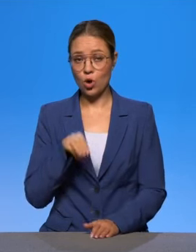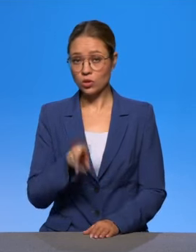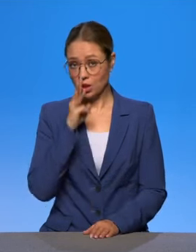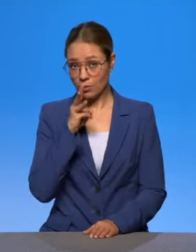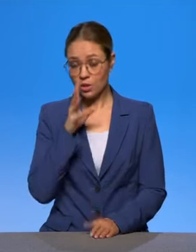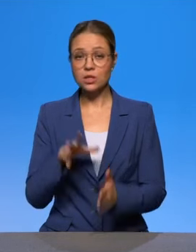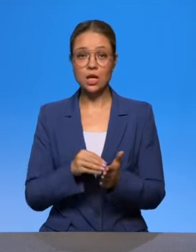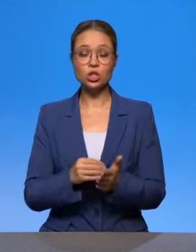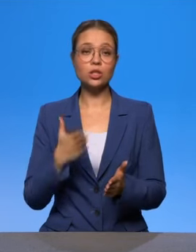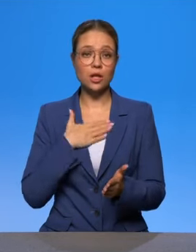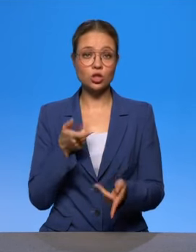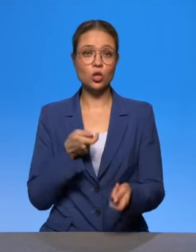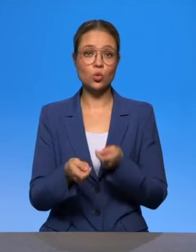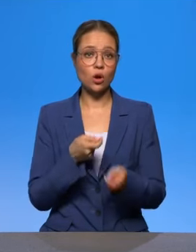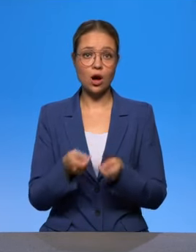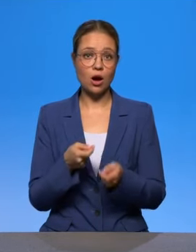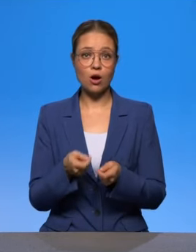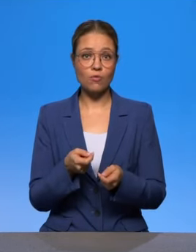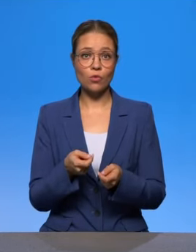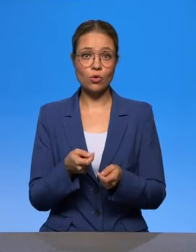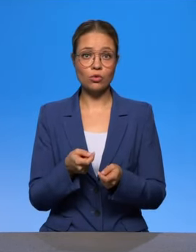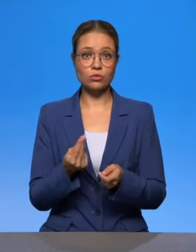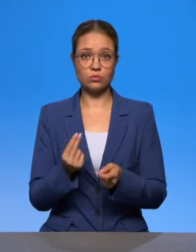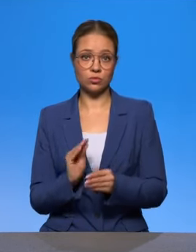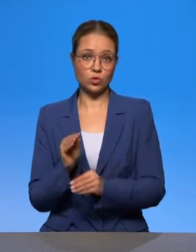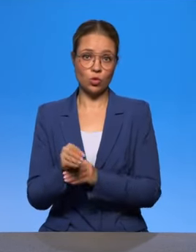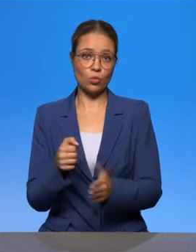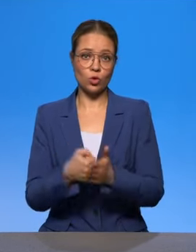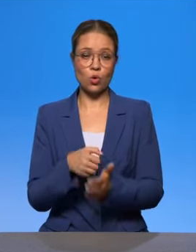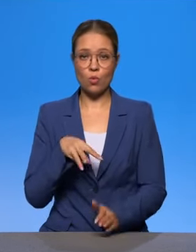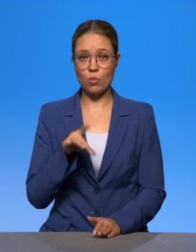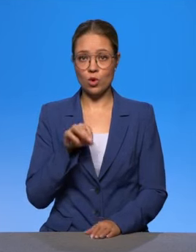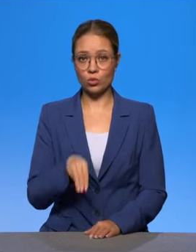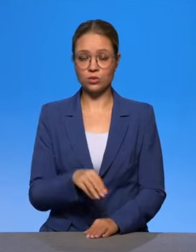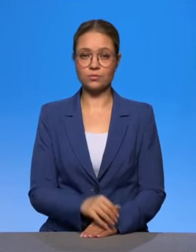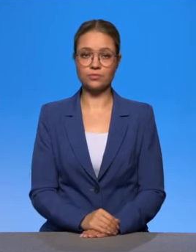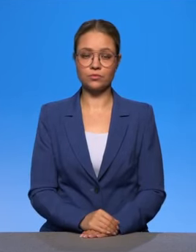наше руководство там сколько нам доплатит дамрота. Угу.